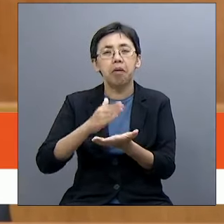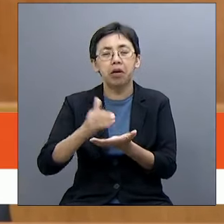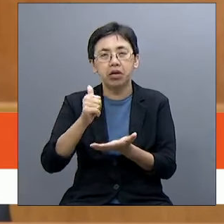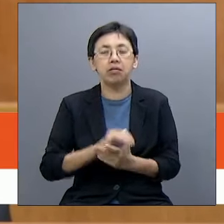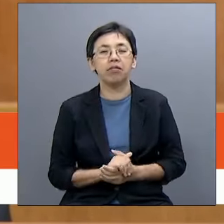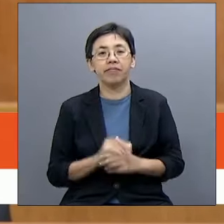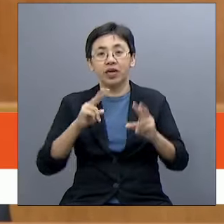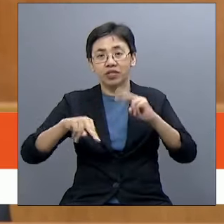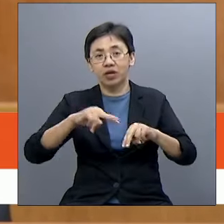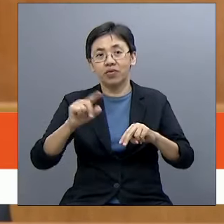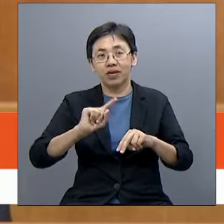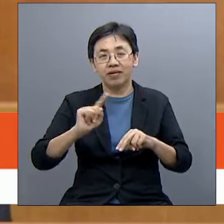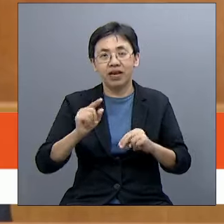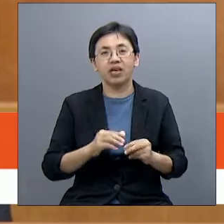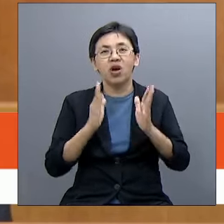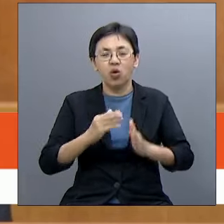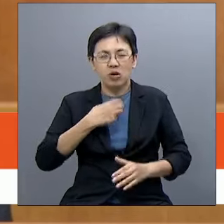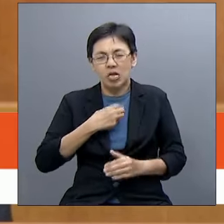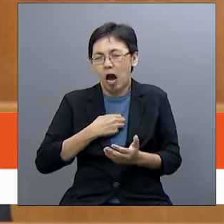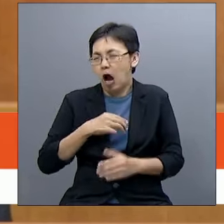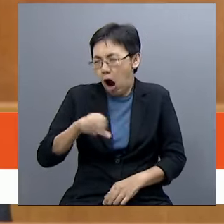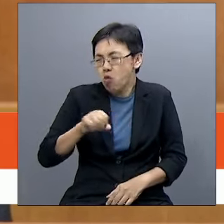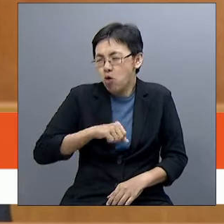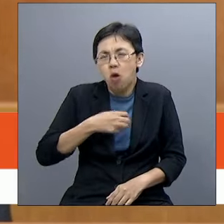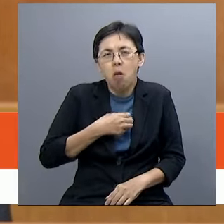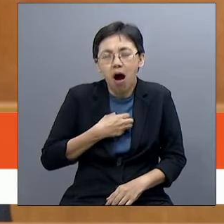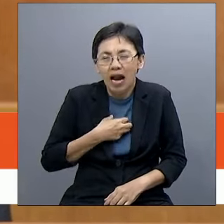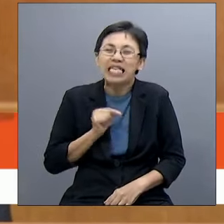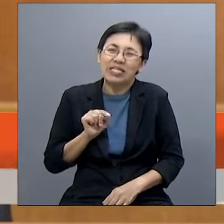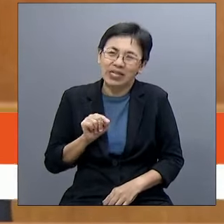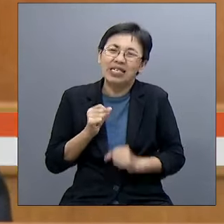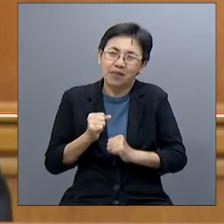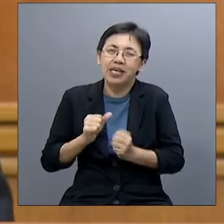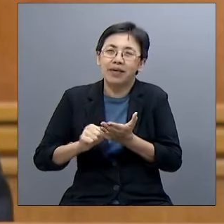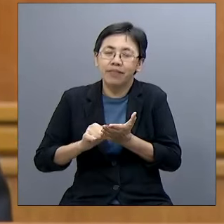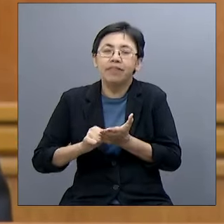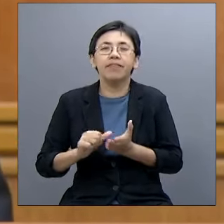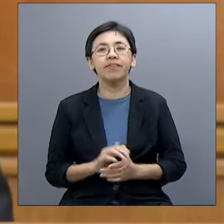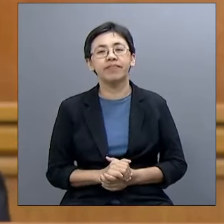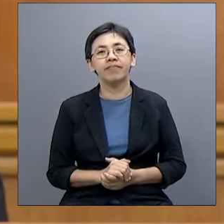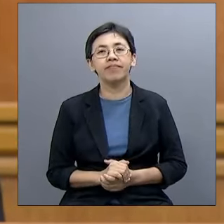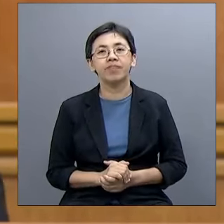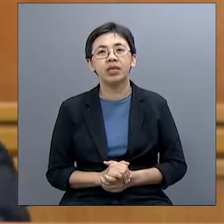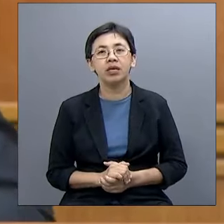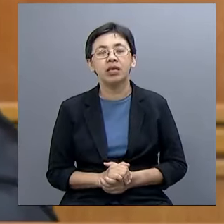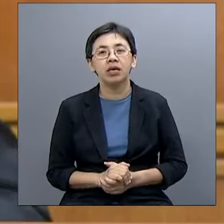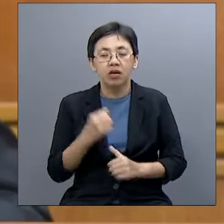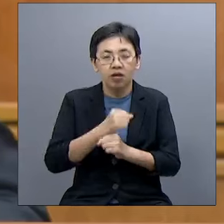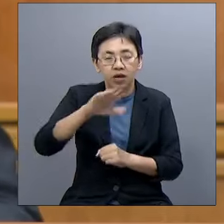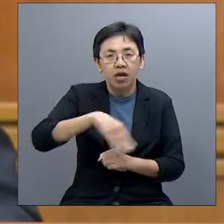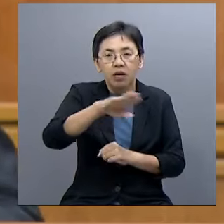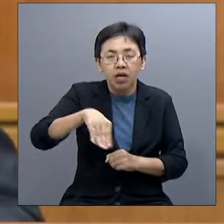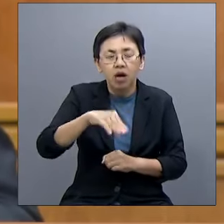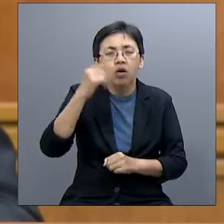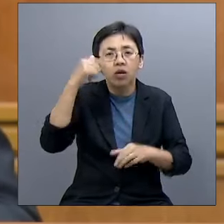แง่ของ ecosystemตัวนี้ด้วยนะครับแล้วก็คงต้องต้องสร้างทัศนคติให้พี่